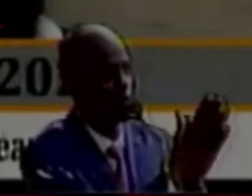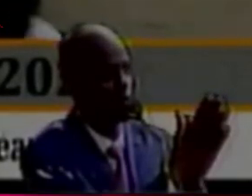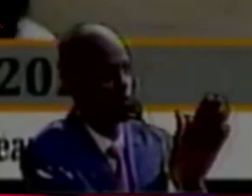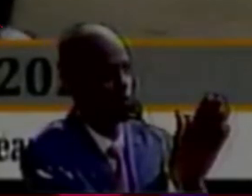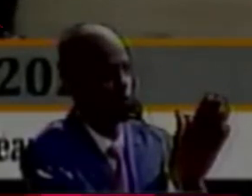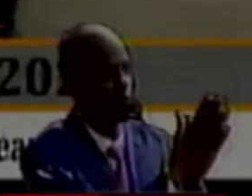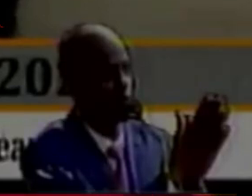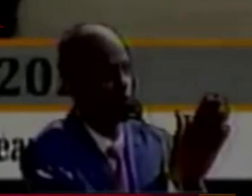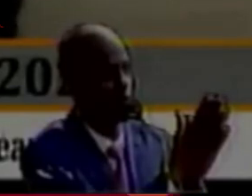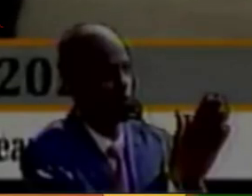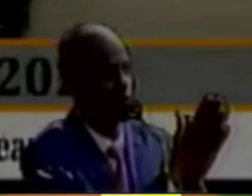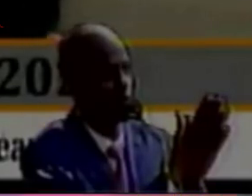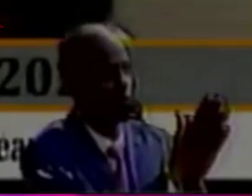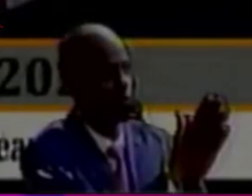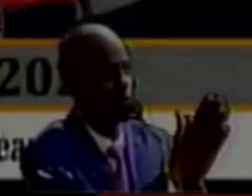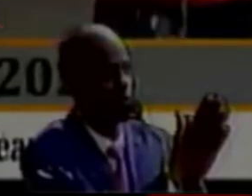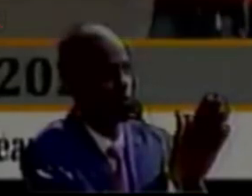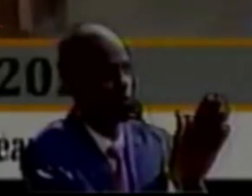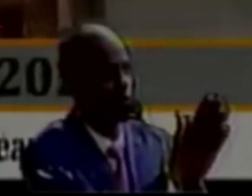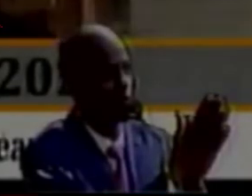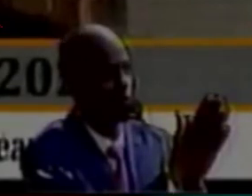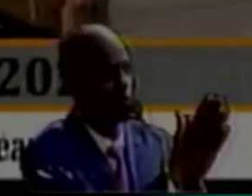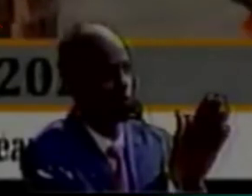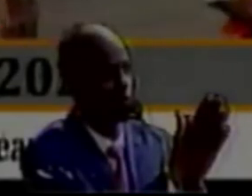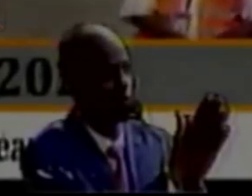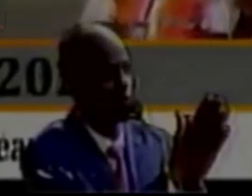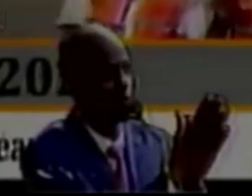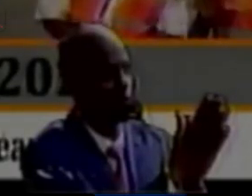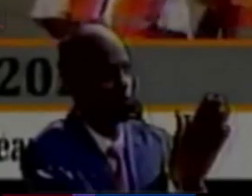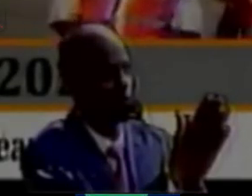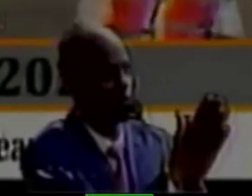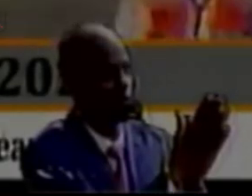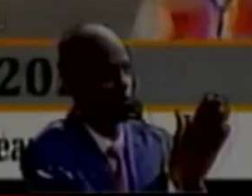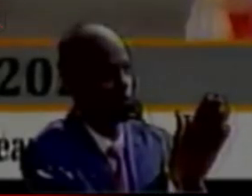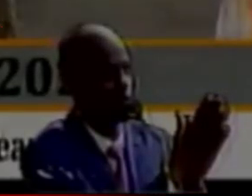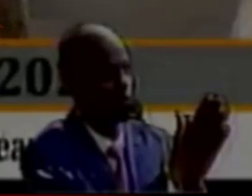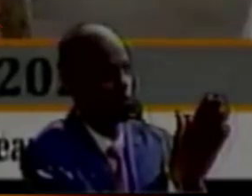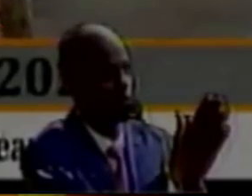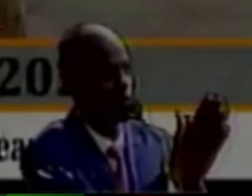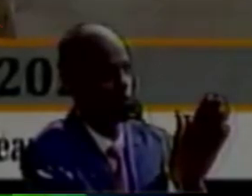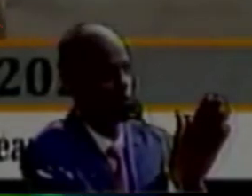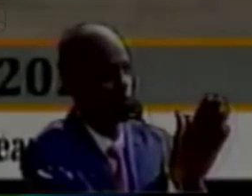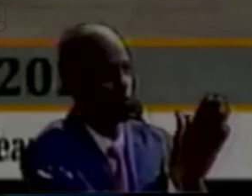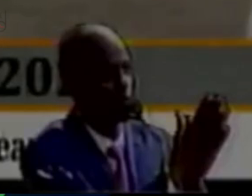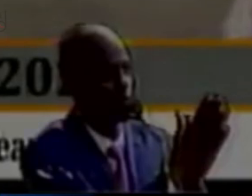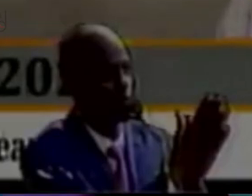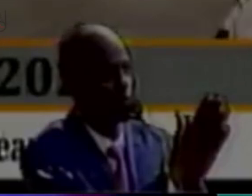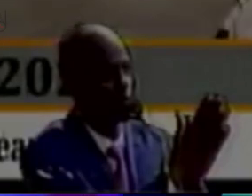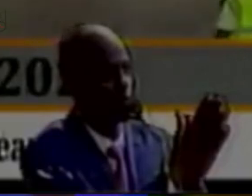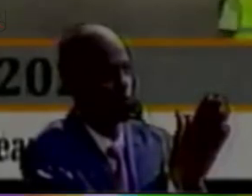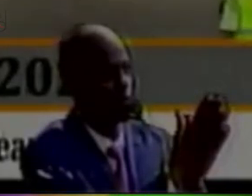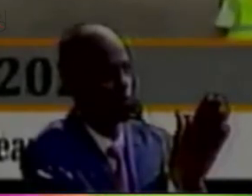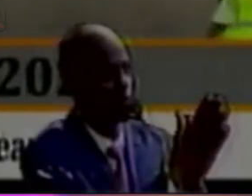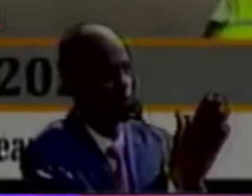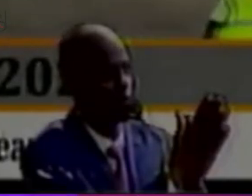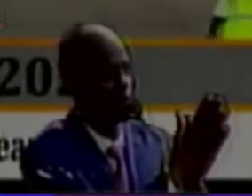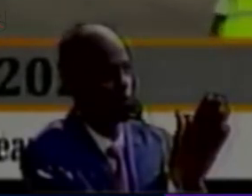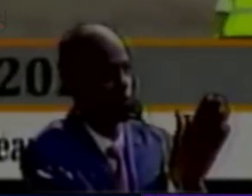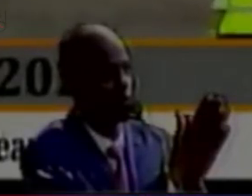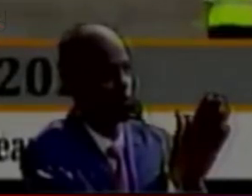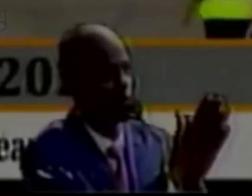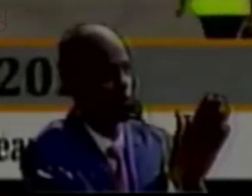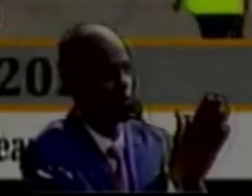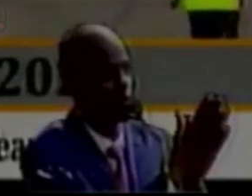we want to jump in and get our hands dirty. So you saw il qui connu frappé à un pile de cyclone. So you